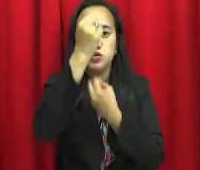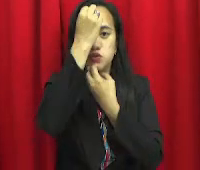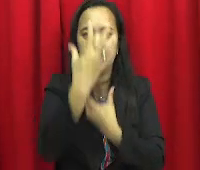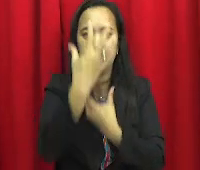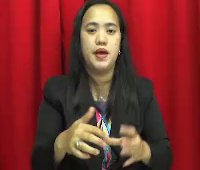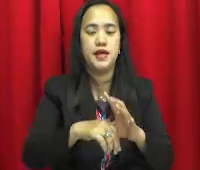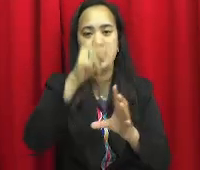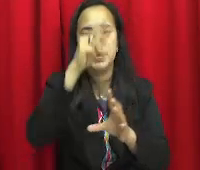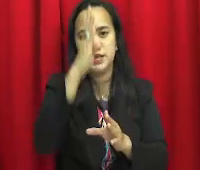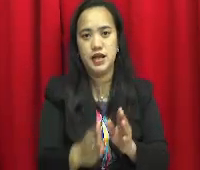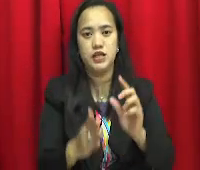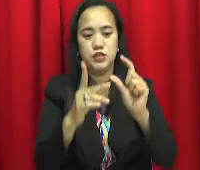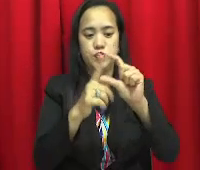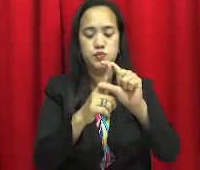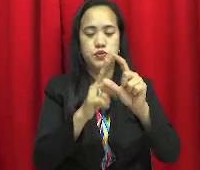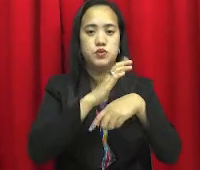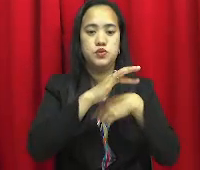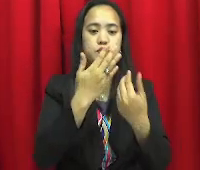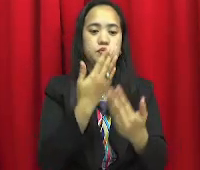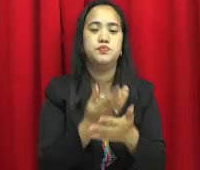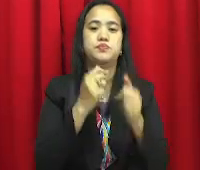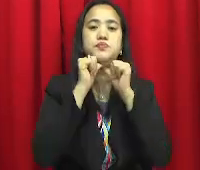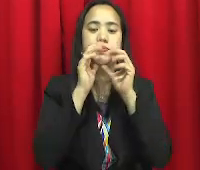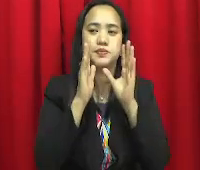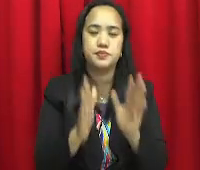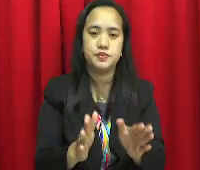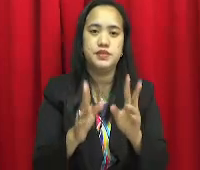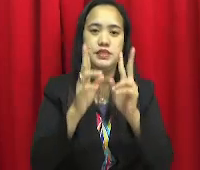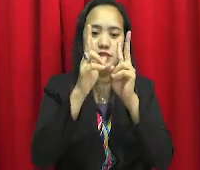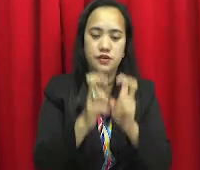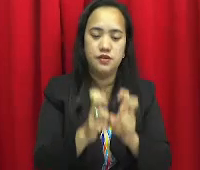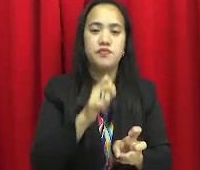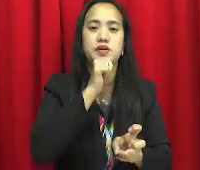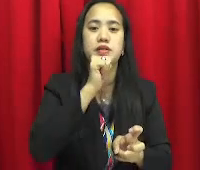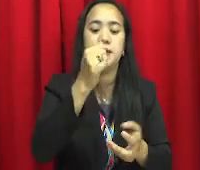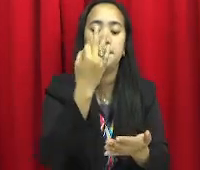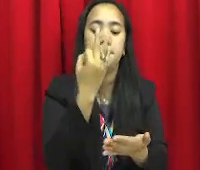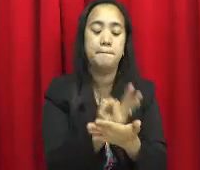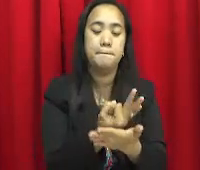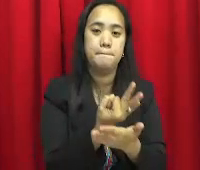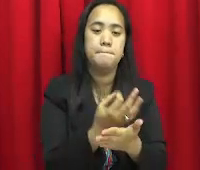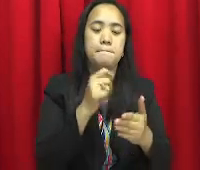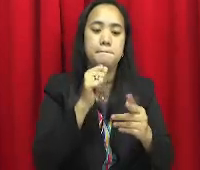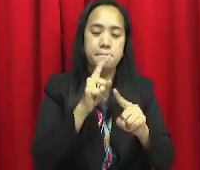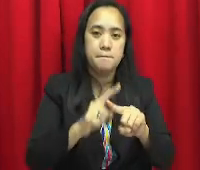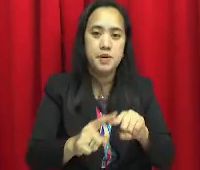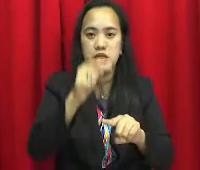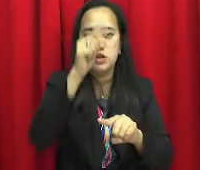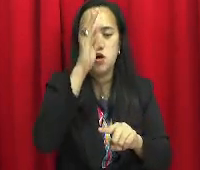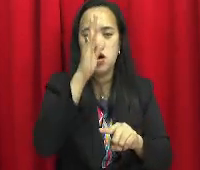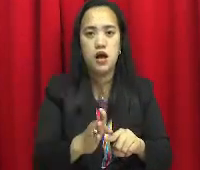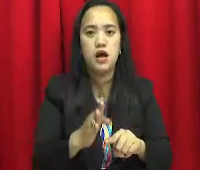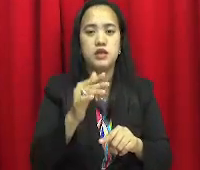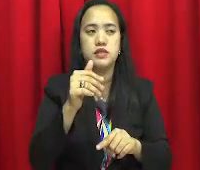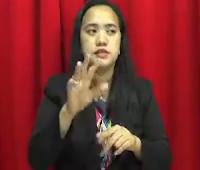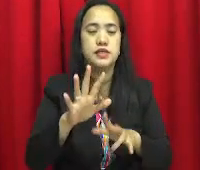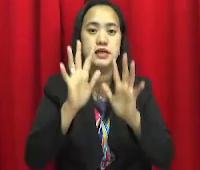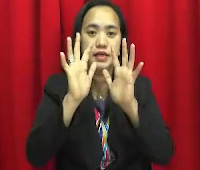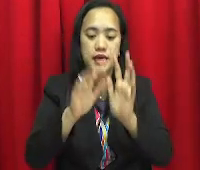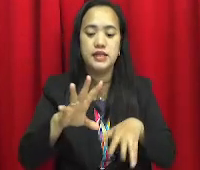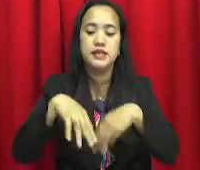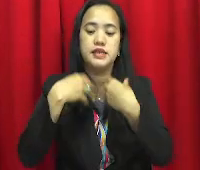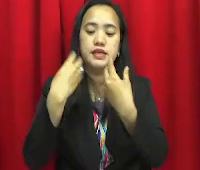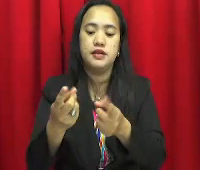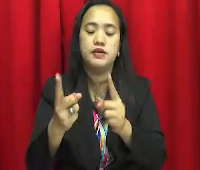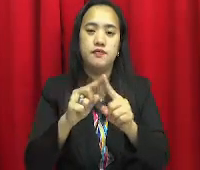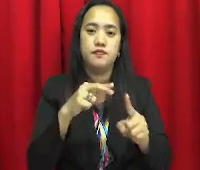at lahat ng blessing, hindi man financial, lahat ibibigay naman ng Panginoon. Wala namang, hindi